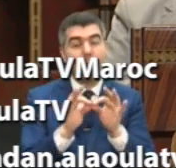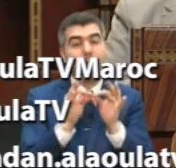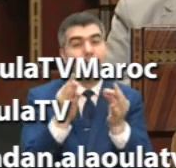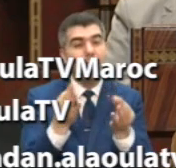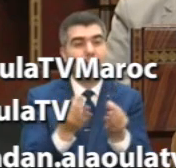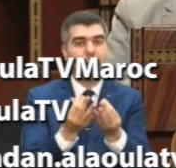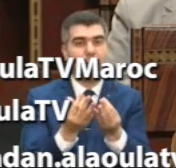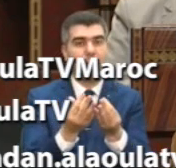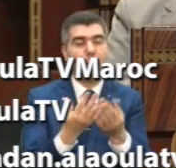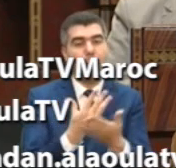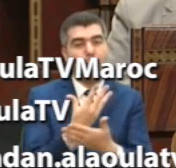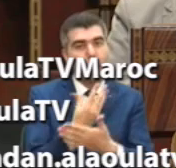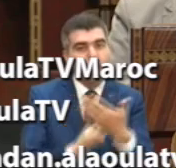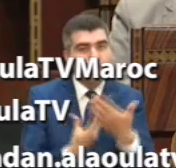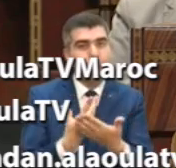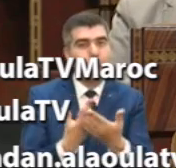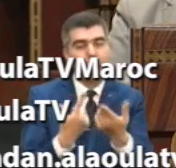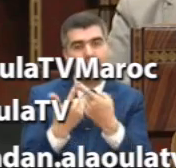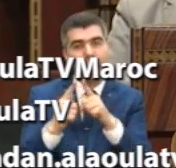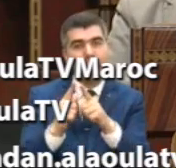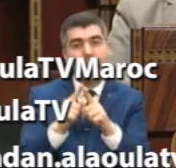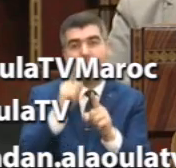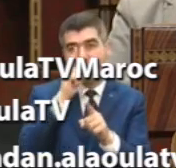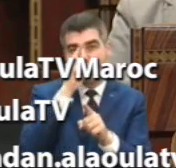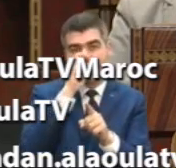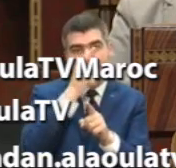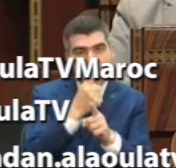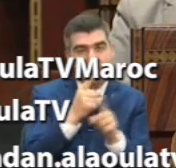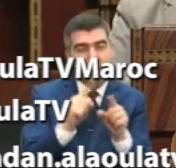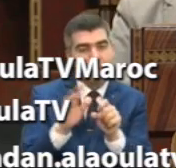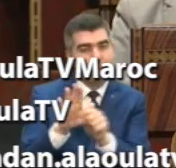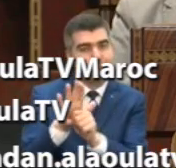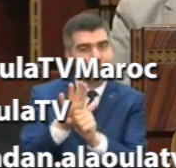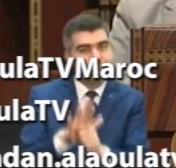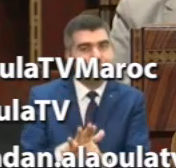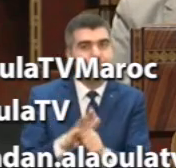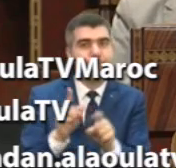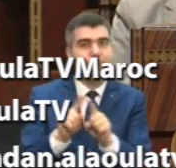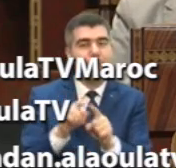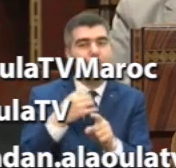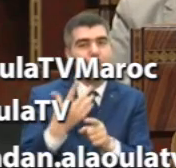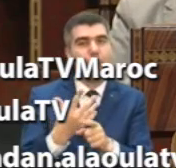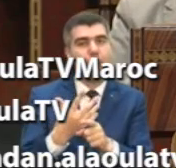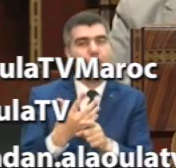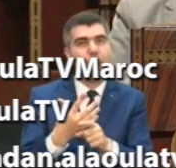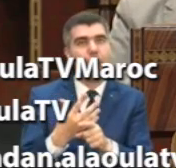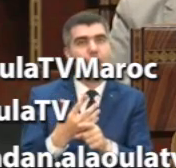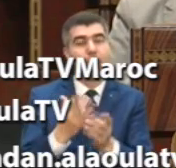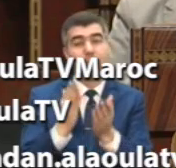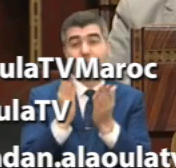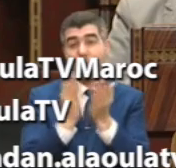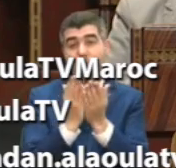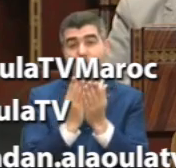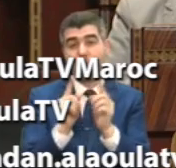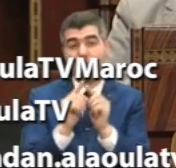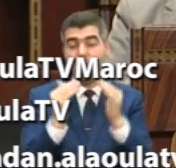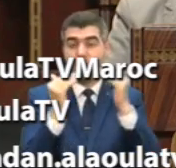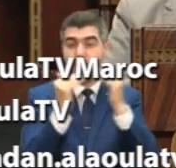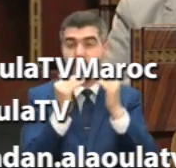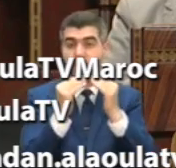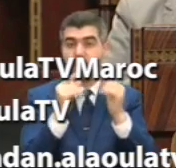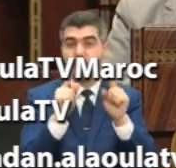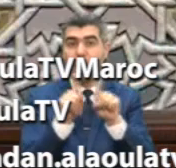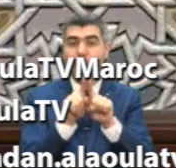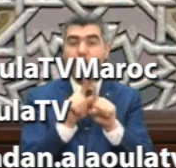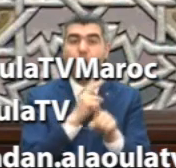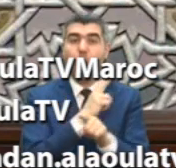وبالتالي ينضاف إلى معاناتهم والتحقير الذي يطالهم من طرف المنظومة نتيجة عدم تكافؤ الفرص مع